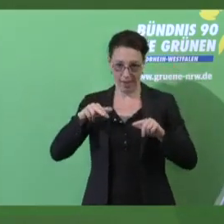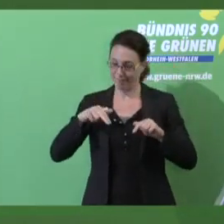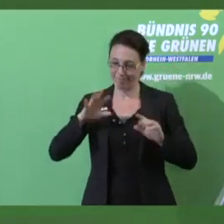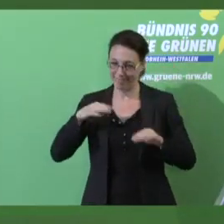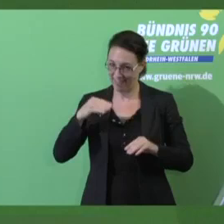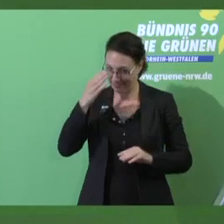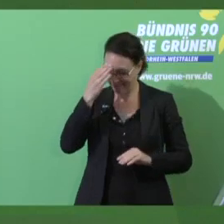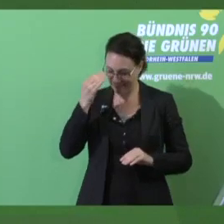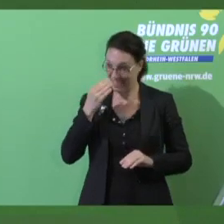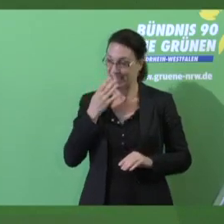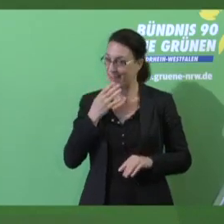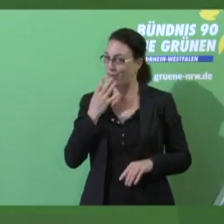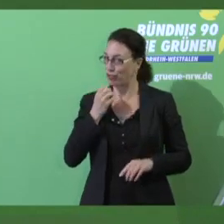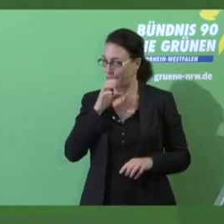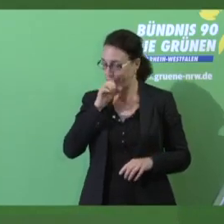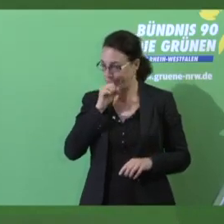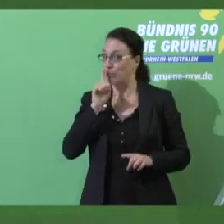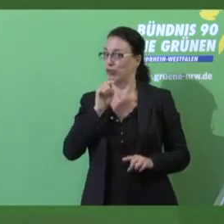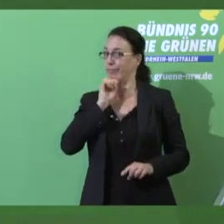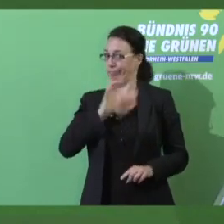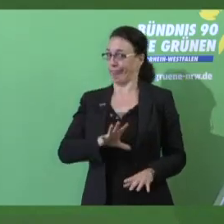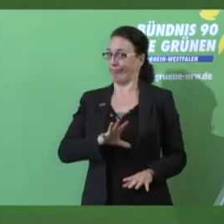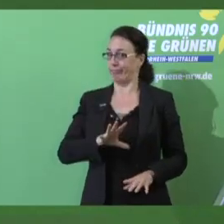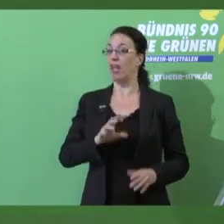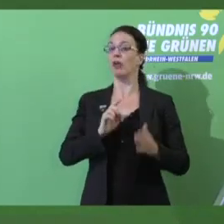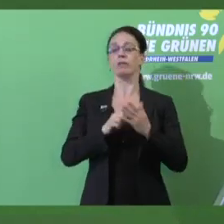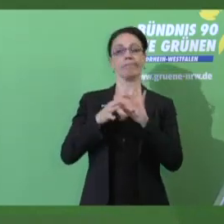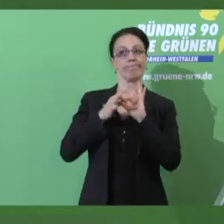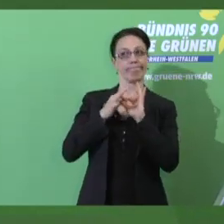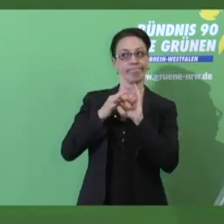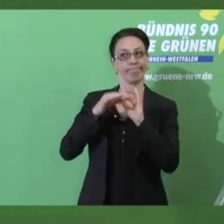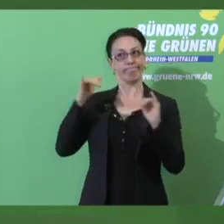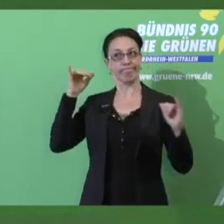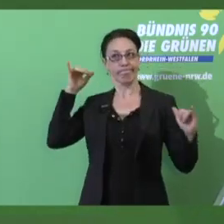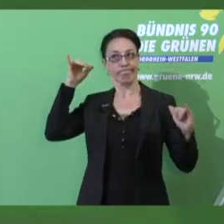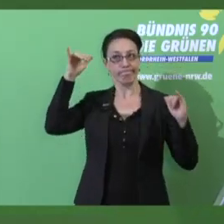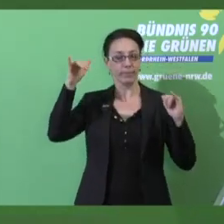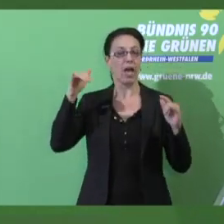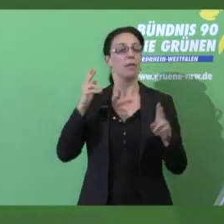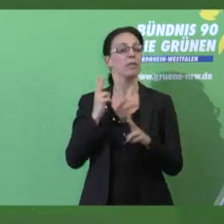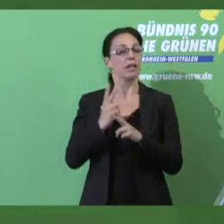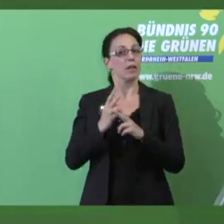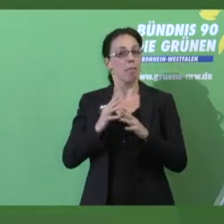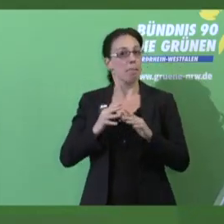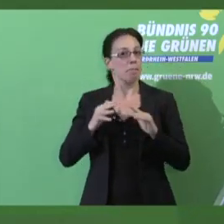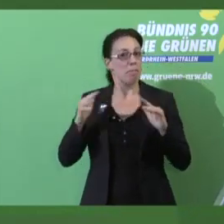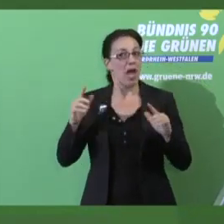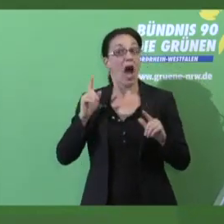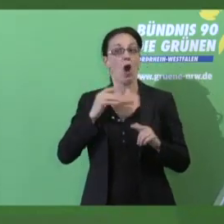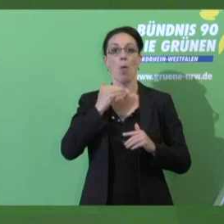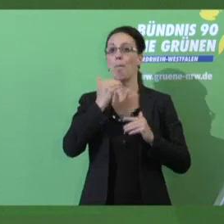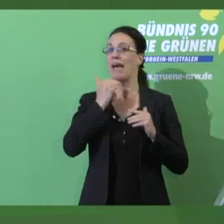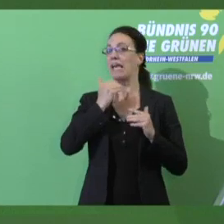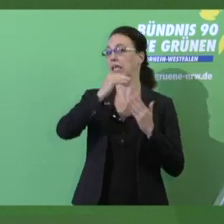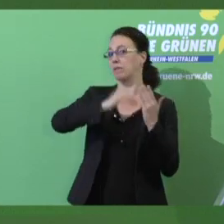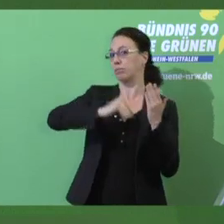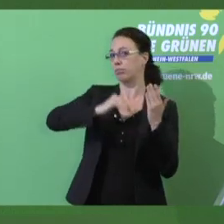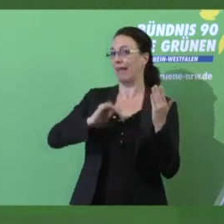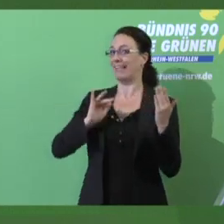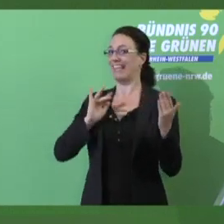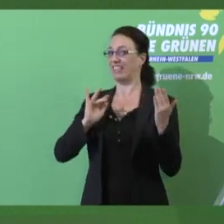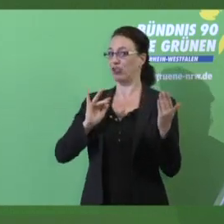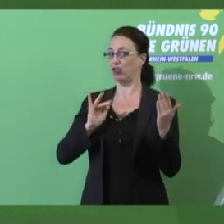verkneifen, weil es auch da zunehmend zum Glück kritische Berichterstattung gibt. Wir haben ja